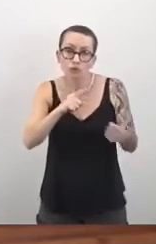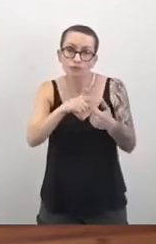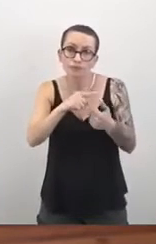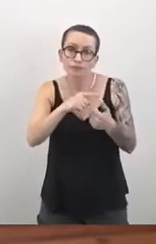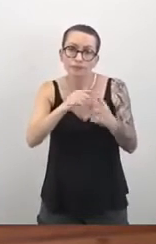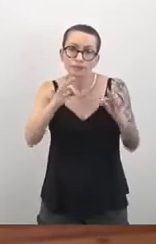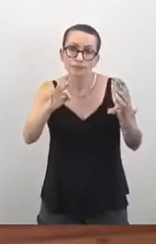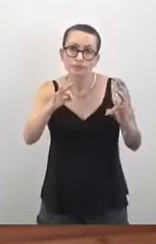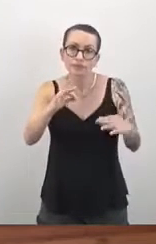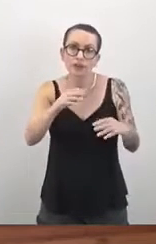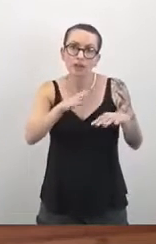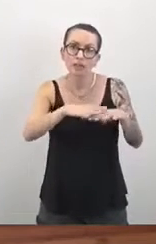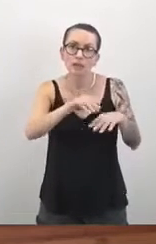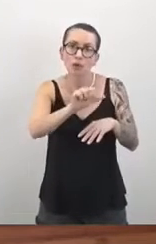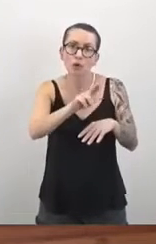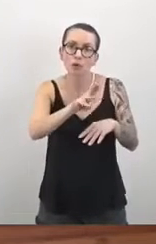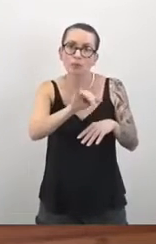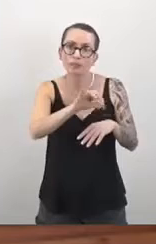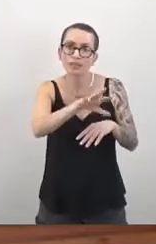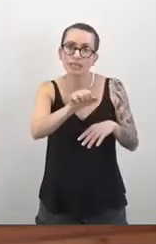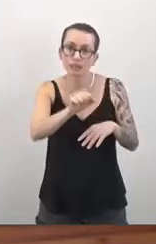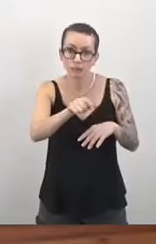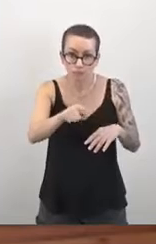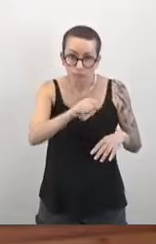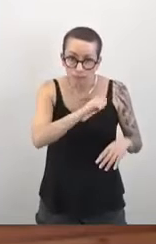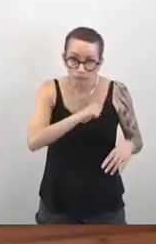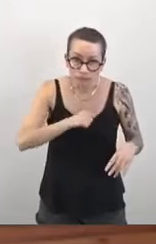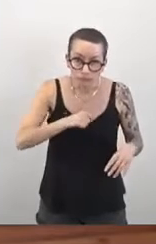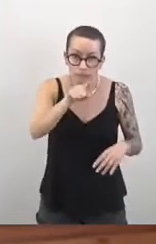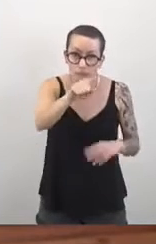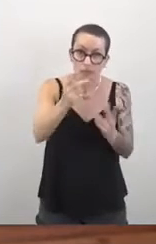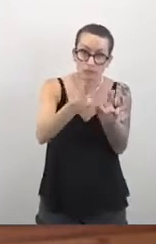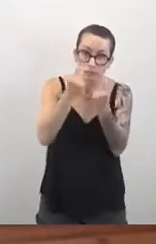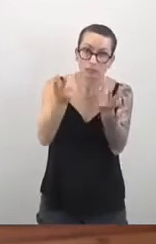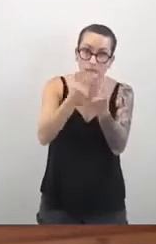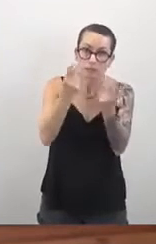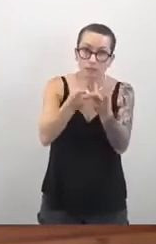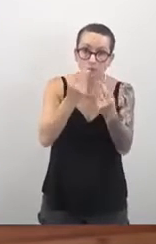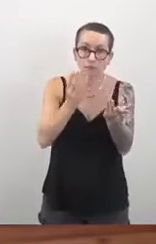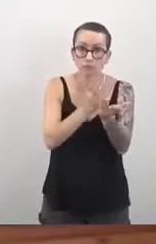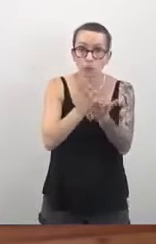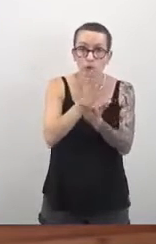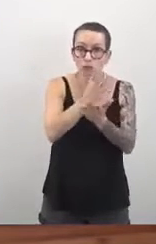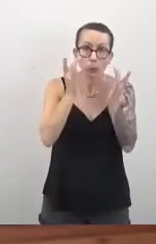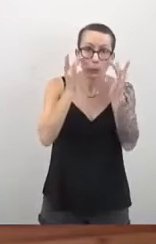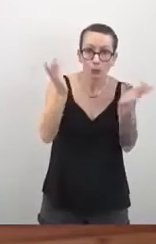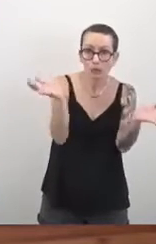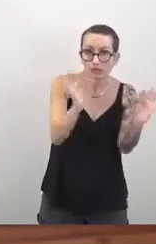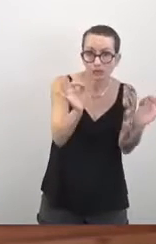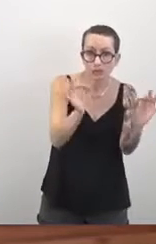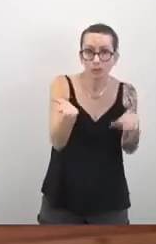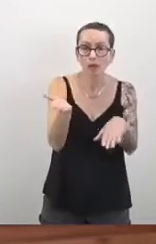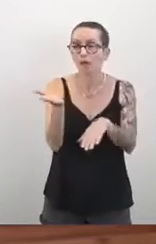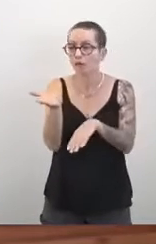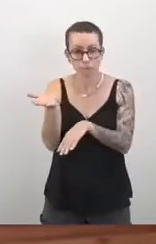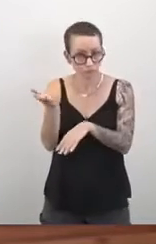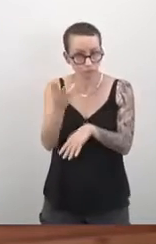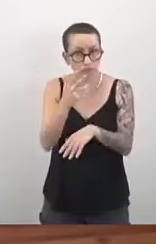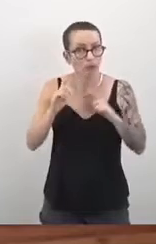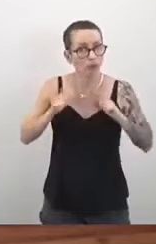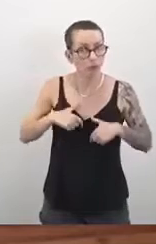concernant les aubiers, c'est quand même fort de café de nous expliquer qu'il n'y avait pas de projet culturel, il y avait l'école du cirque, qu'il y